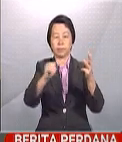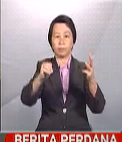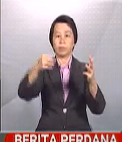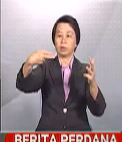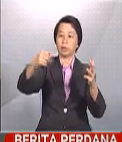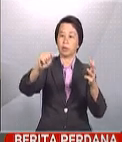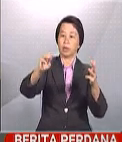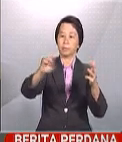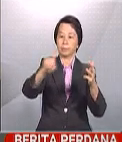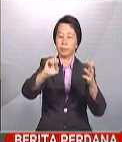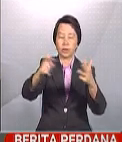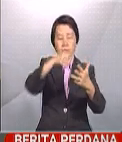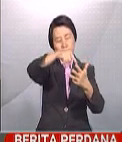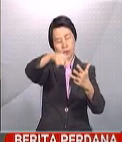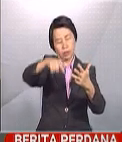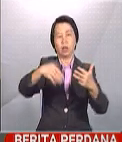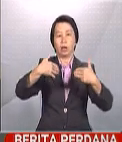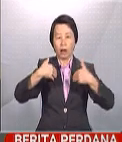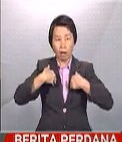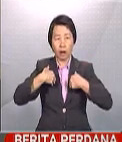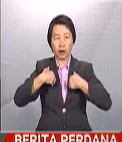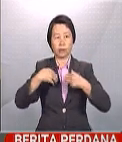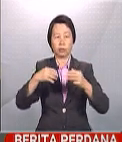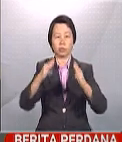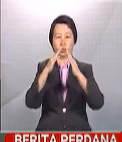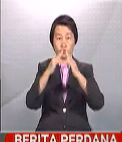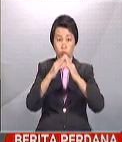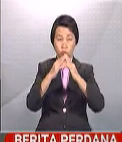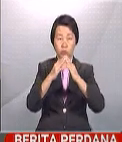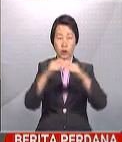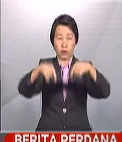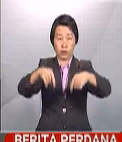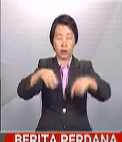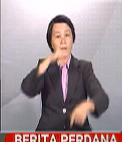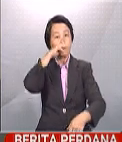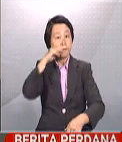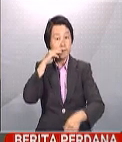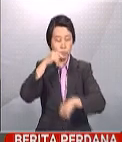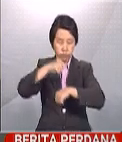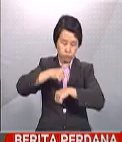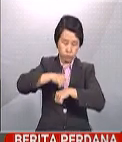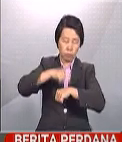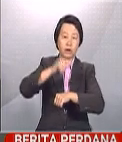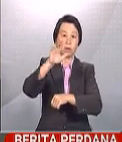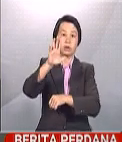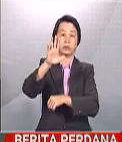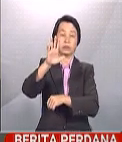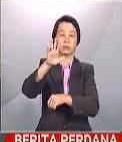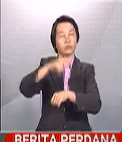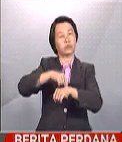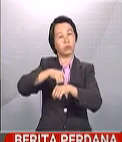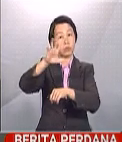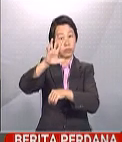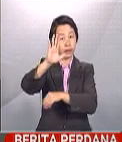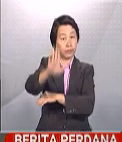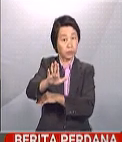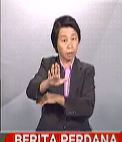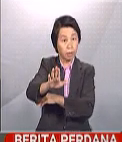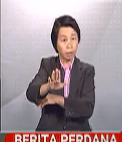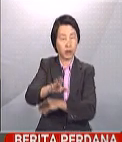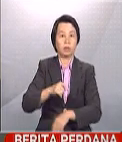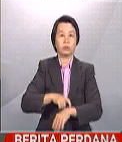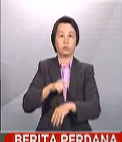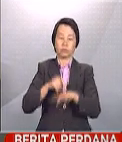Zainuddin. Kesemua mereka ini sudah berada di perkarangan kediaman Tan Sri Muhyiddin kira-kira jam 5 petang tadi. Dan pada